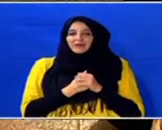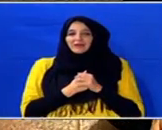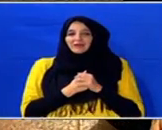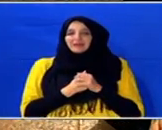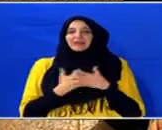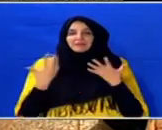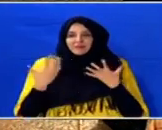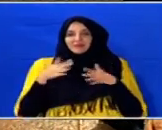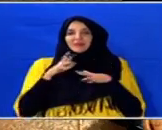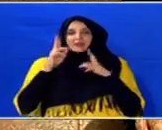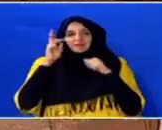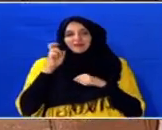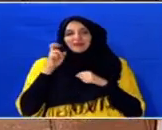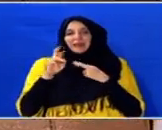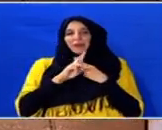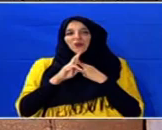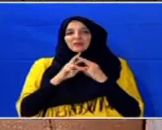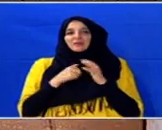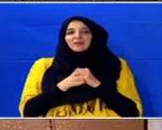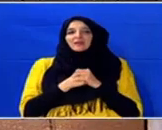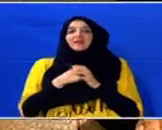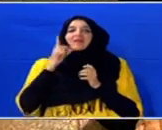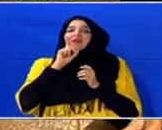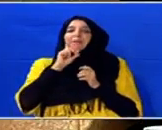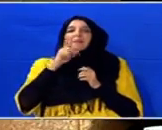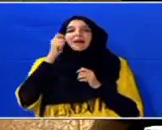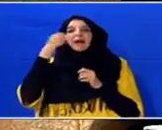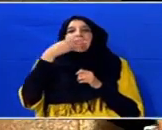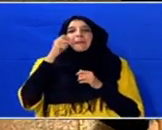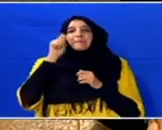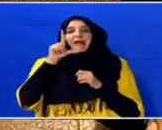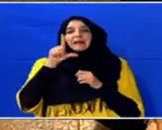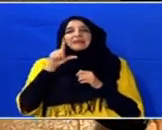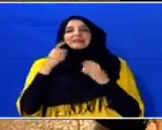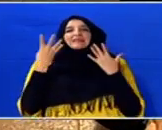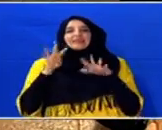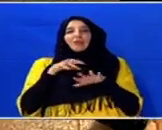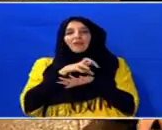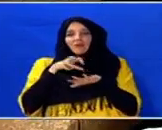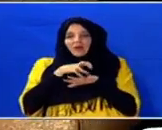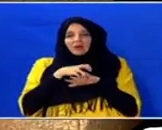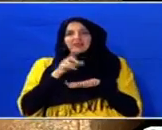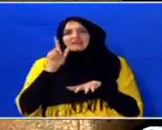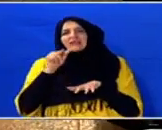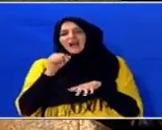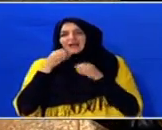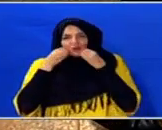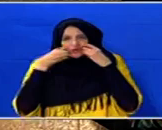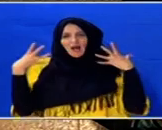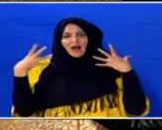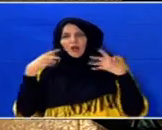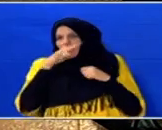نبدأ في الإجابة شيخنا. طيب الأخت أمل مصطيف تقول لك عندهم قط أسود، يعني يبعدوه عن